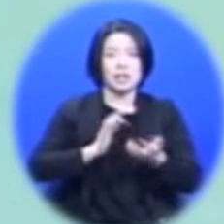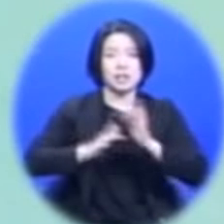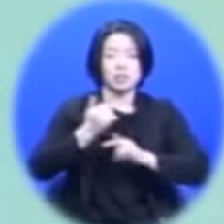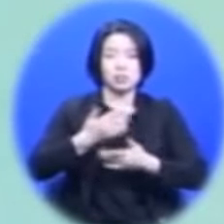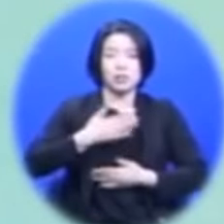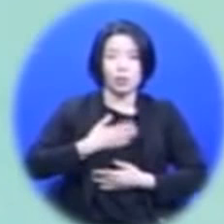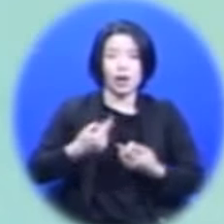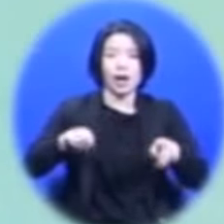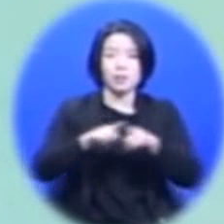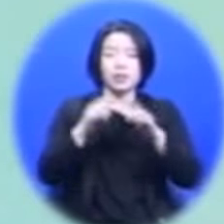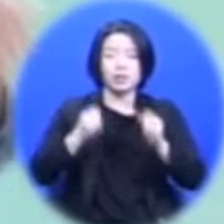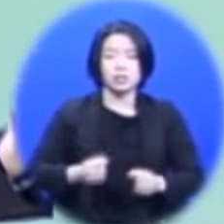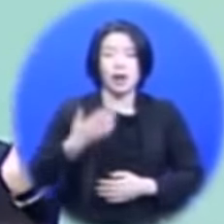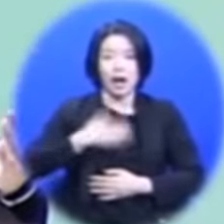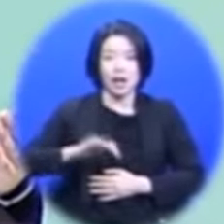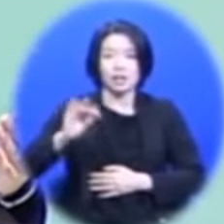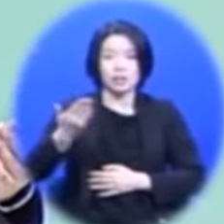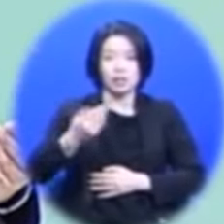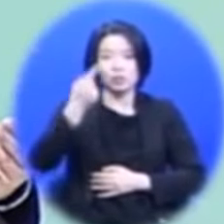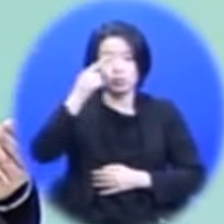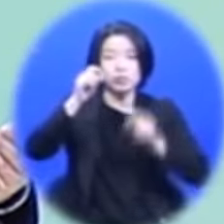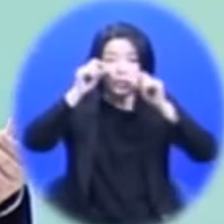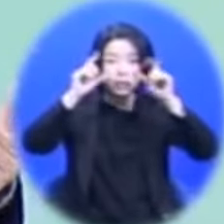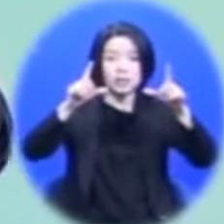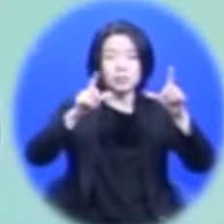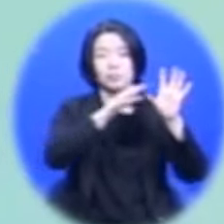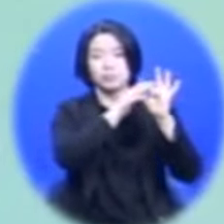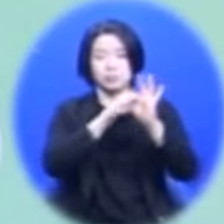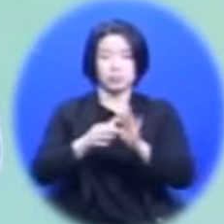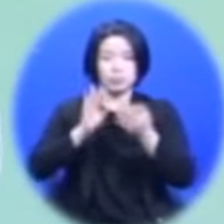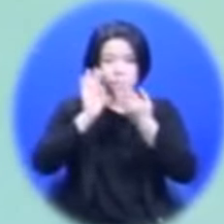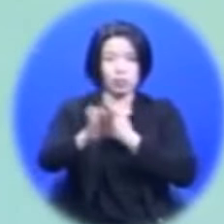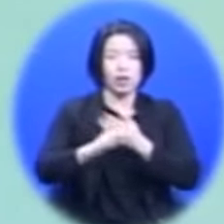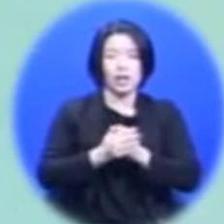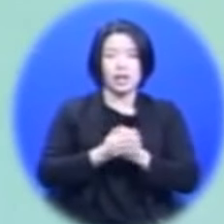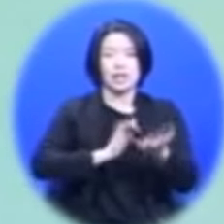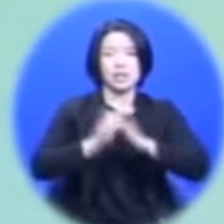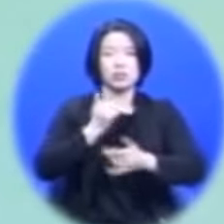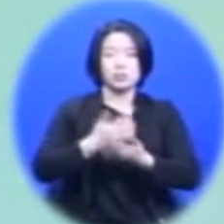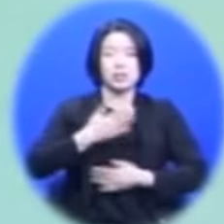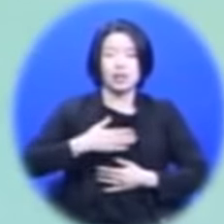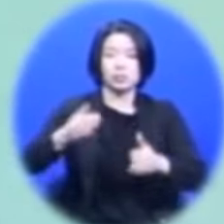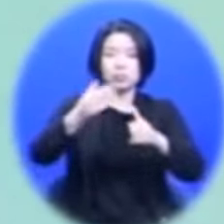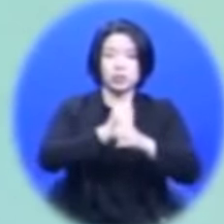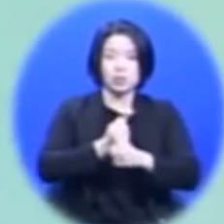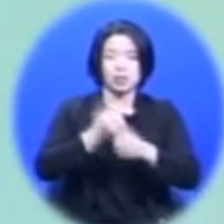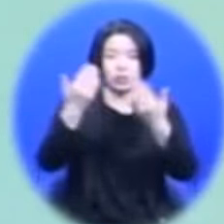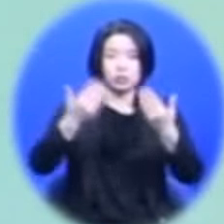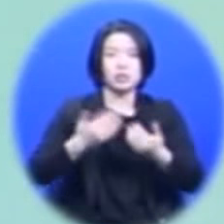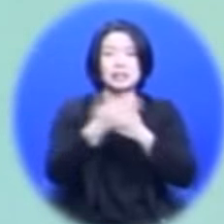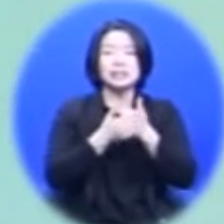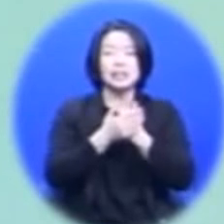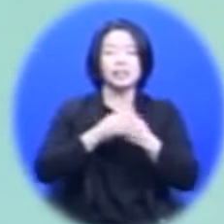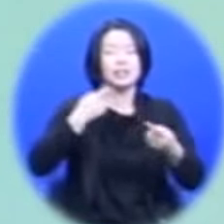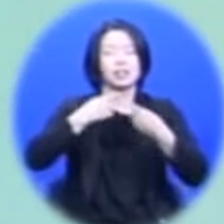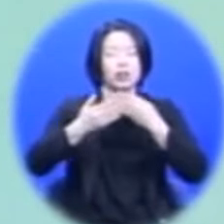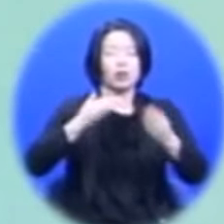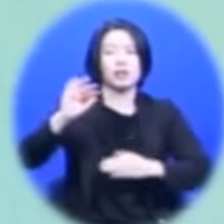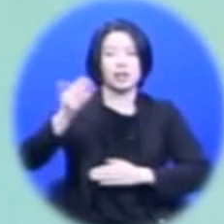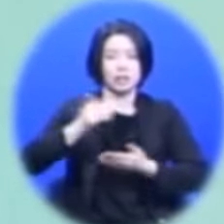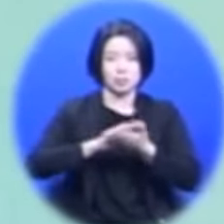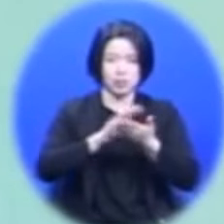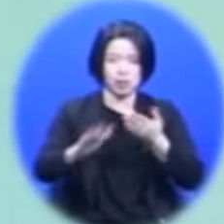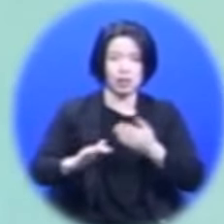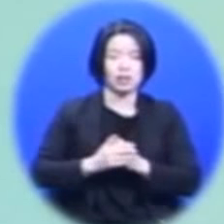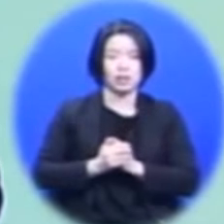계신 것을 알게 되는 눈이 뜨이면서 예수님이 나를 붙잡아 주시는 은혜를 경험하게 됩니다.